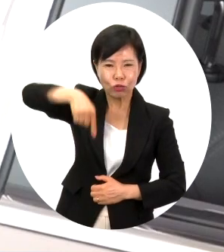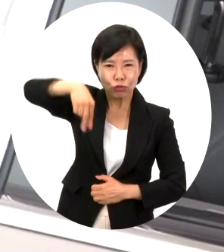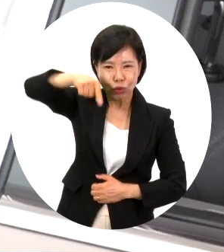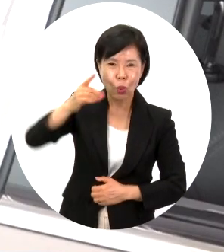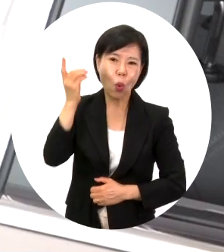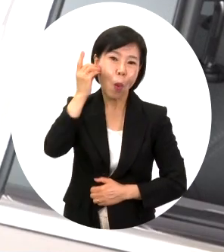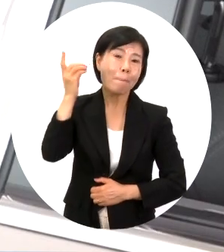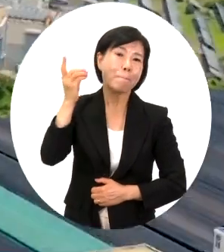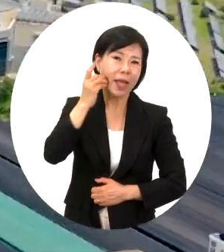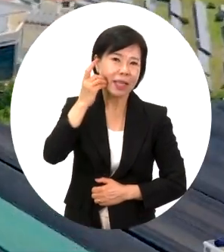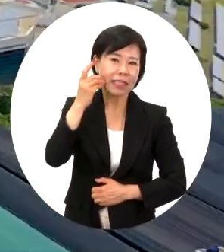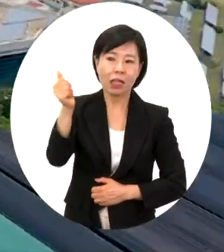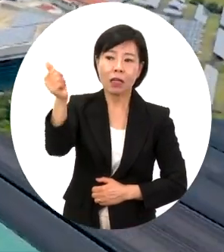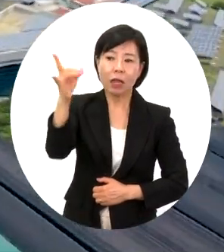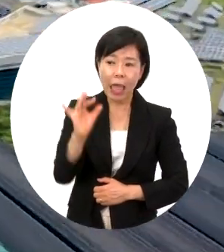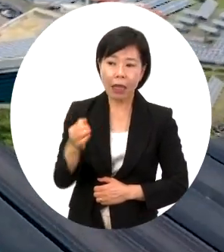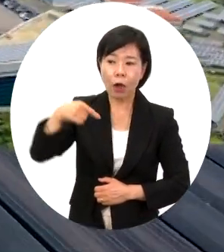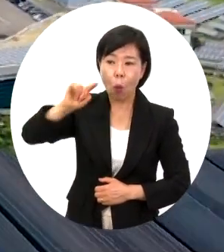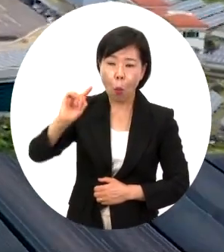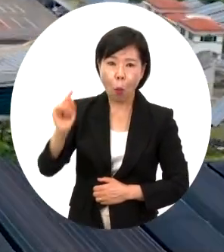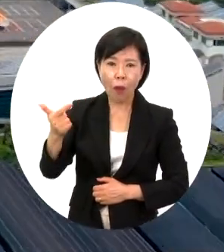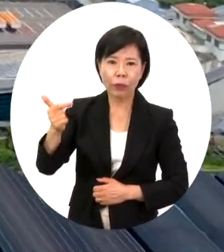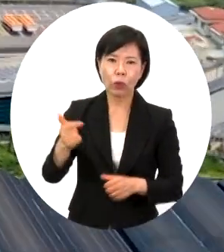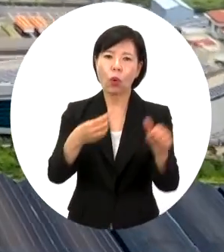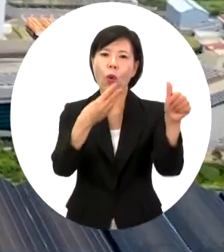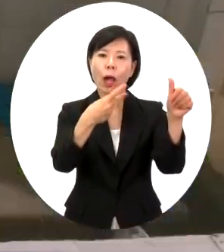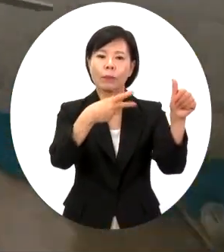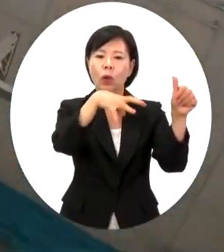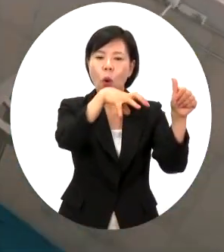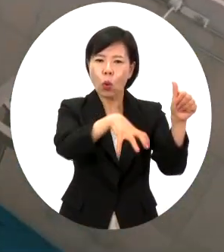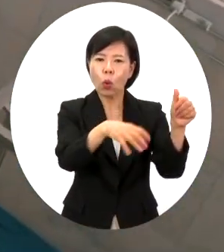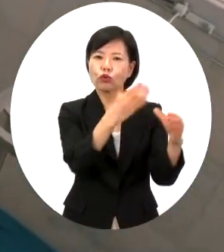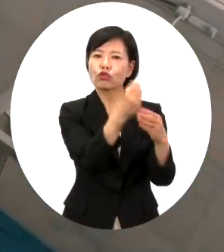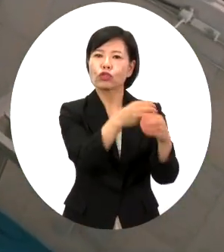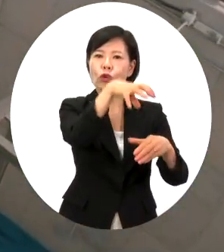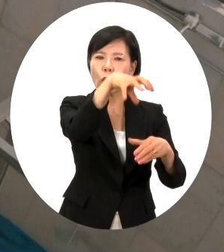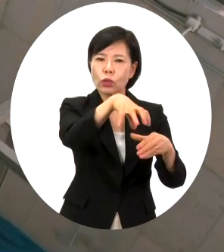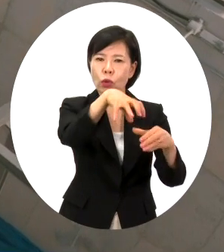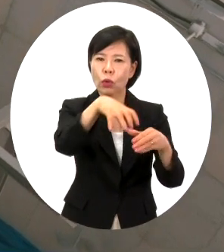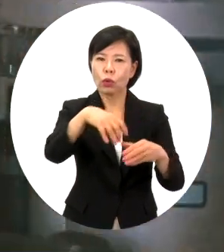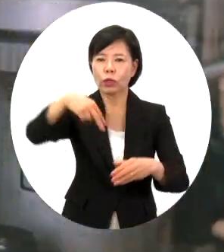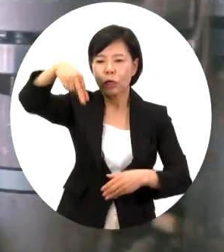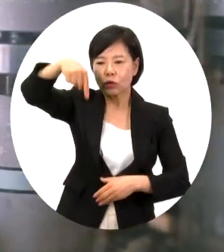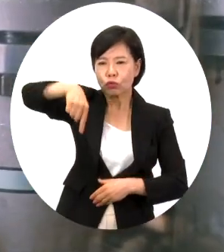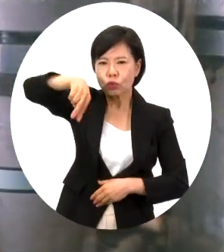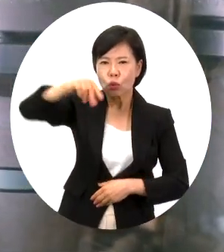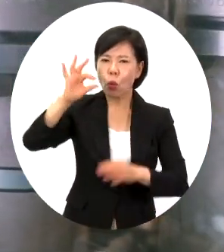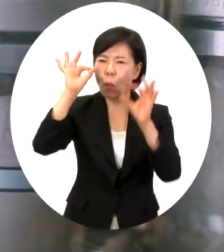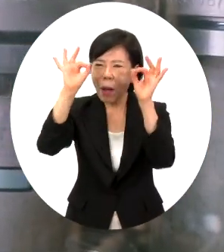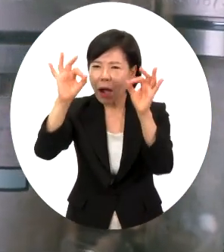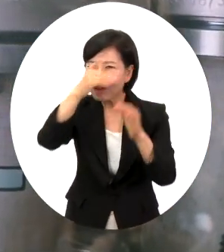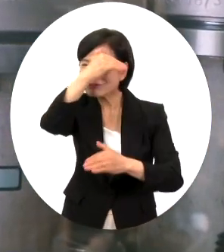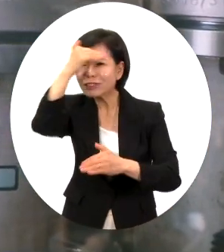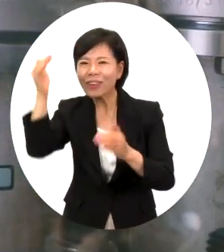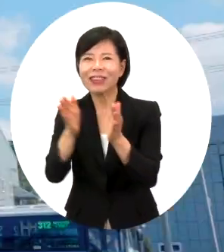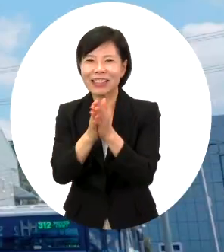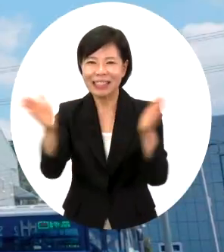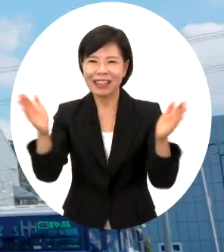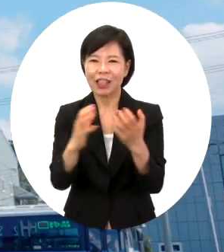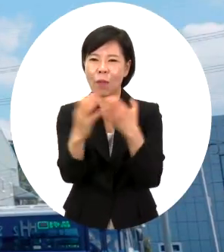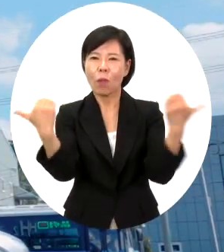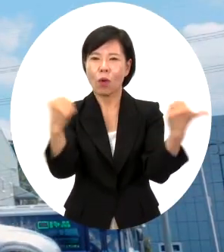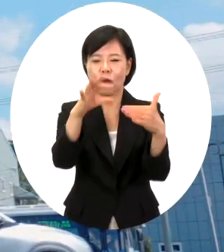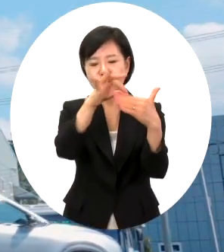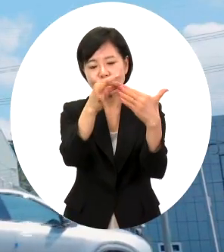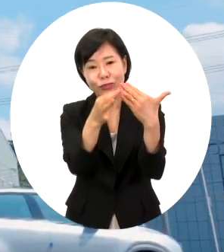상용화 사이트인 행원 수소 생산기지와 함덕 충전소에 대한 수소 사이트 투어도 진행하는데요.